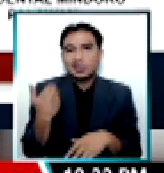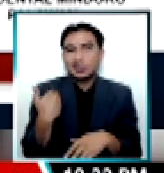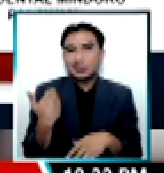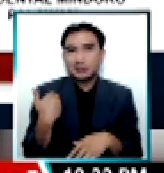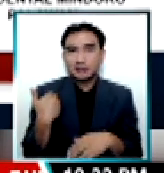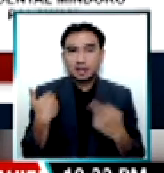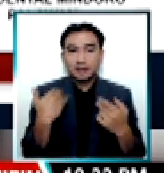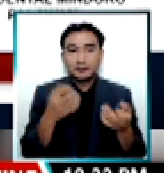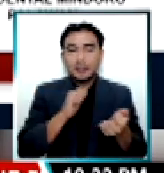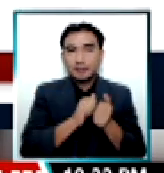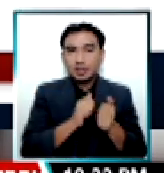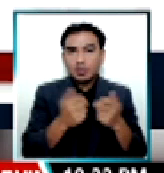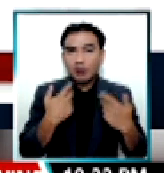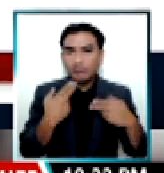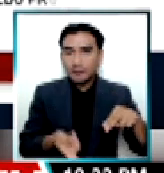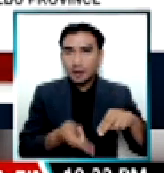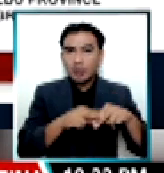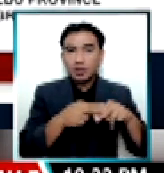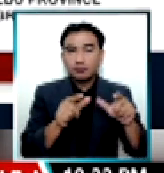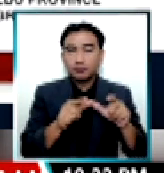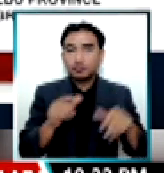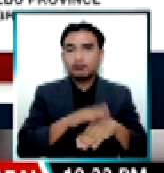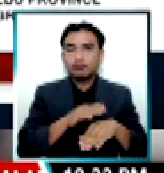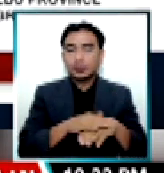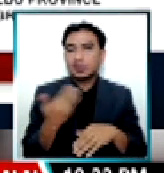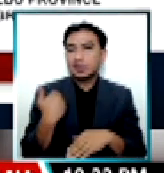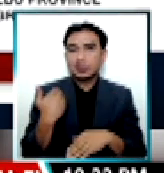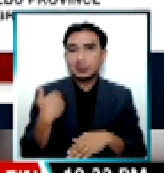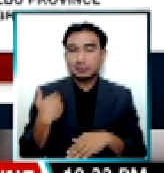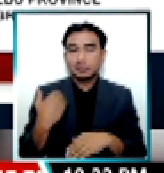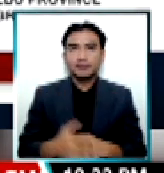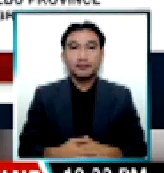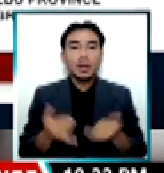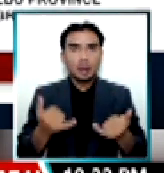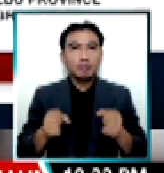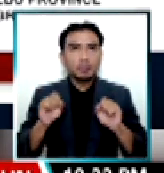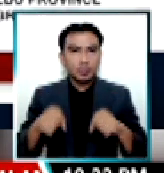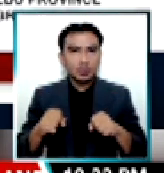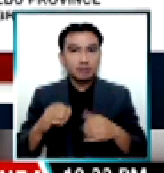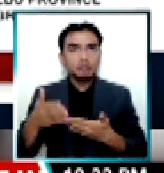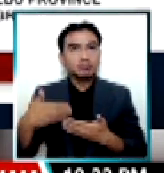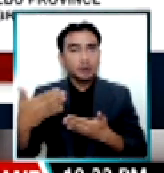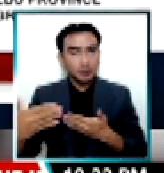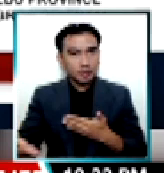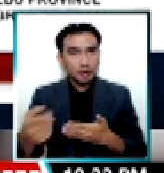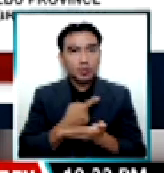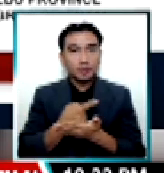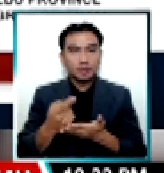nangangahulugan magtataas tayo ng alert level. Pero this is a possibility within the next few weeks. Of course, decision yan